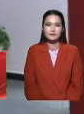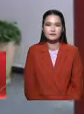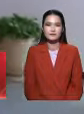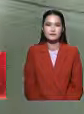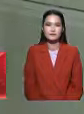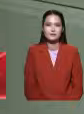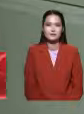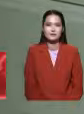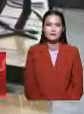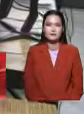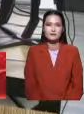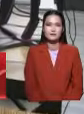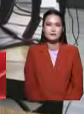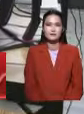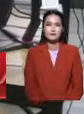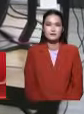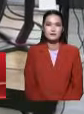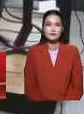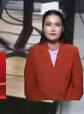Құрым, өте.